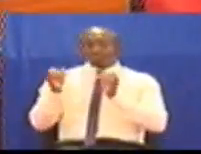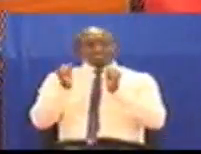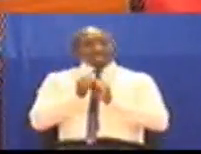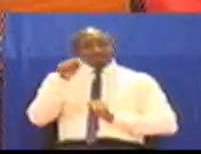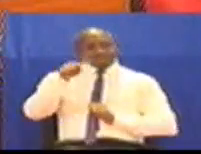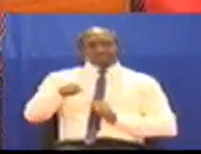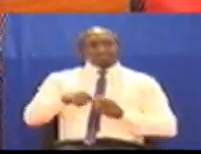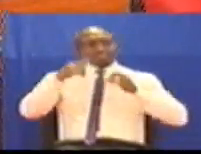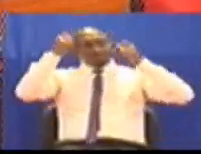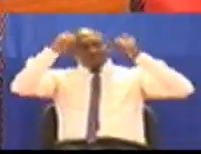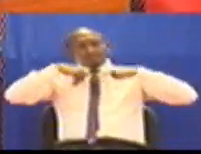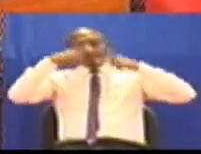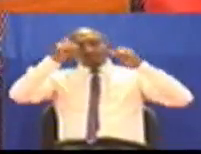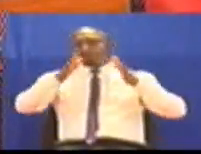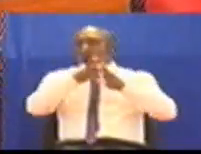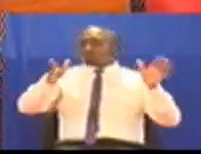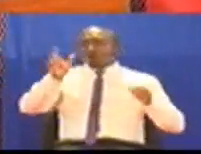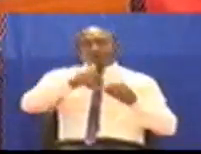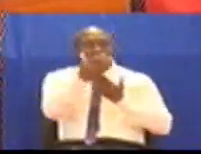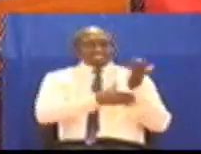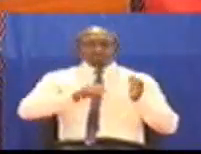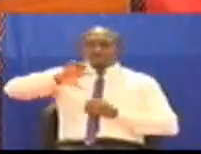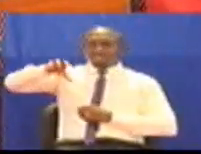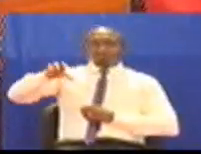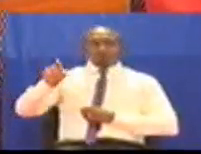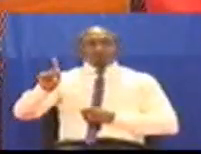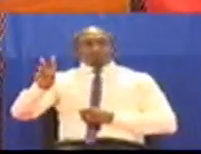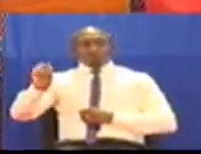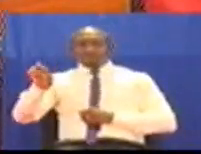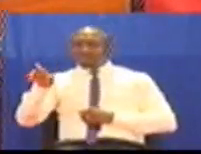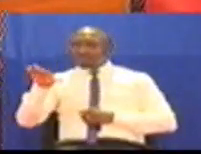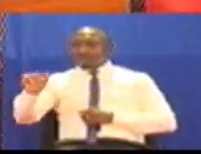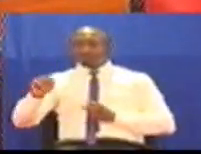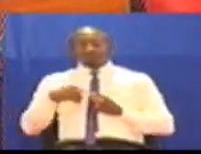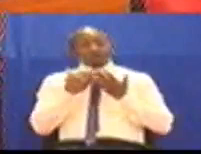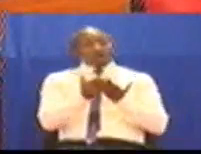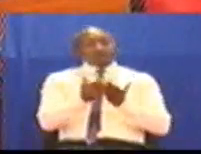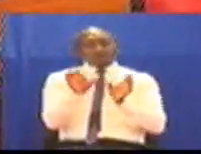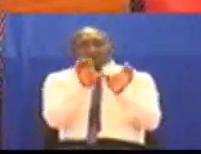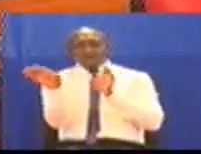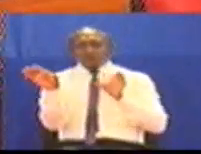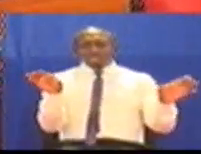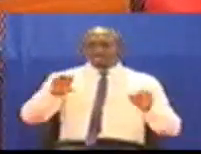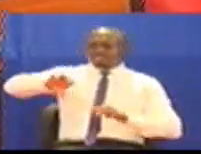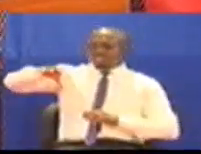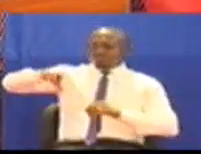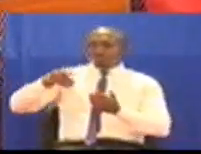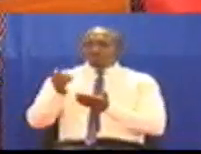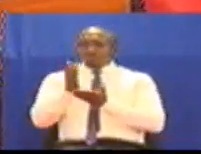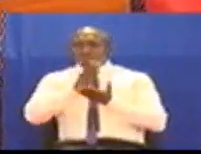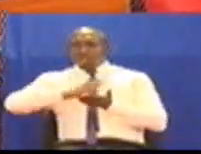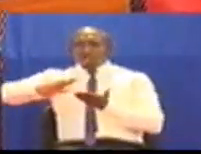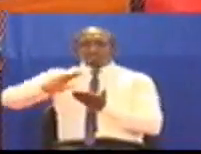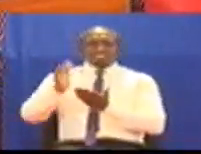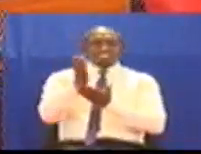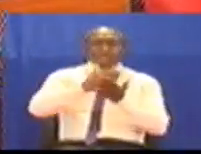ni kilio kikubwa sana cha wananchi wa jimbo la Kwela. Wanaomba mamlaka igawanywe, eza jimbo ligawanyike katika sehemu mbili